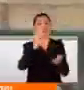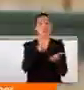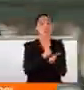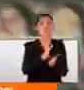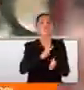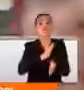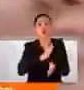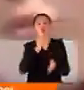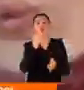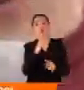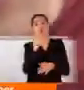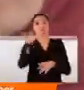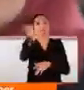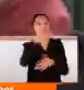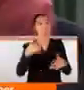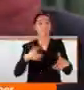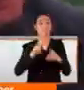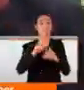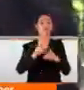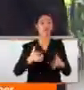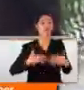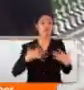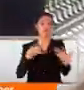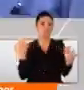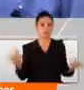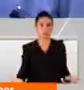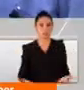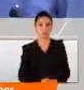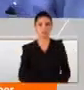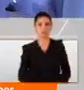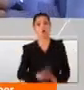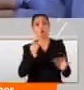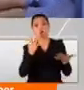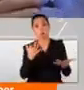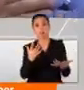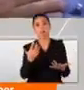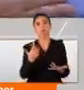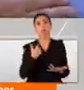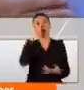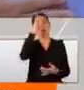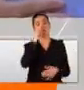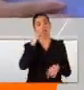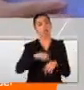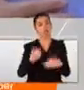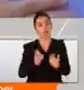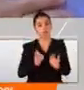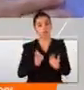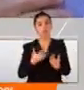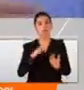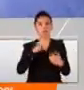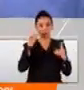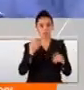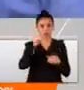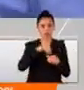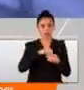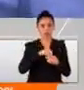mı yok mu, herkes bu sorunun cevabını merak ediyor. Allah bilir ama ben Allah'ın takdirine inanıyorum. Var mıdır içinde